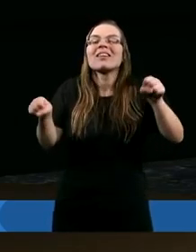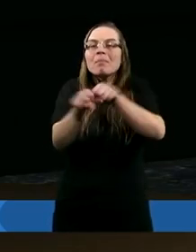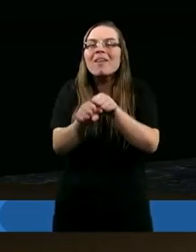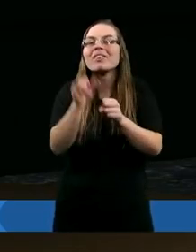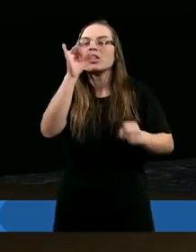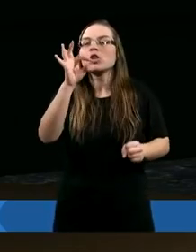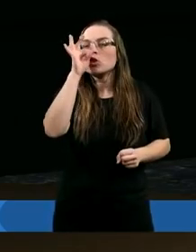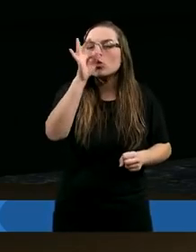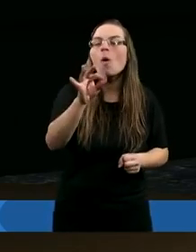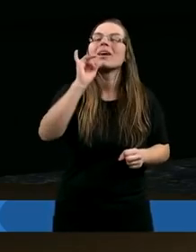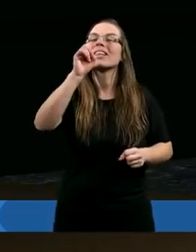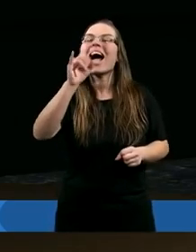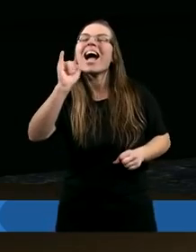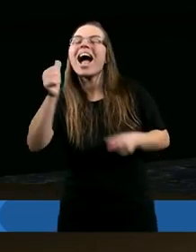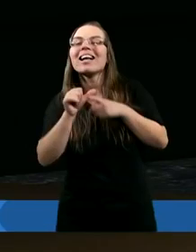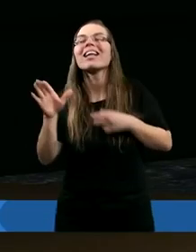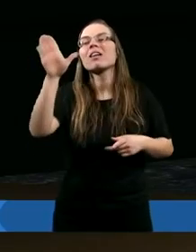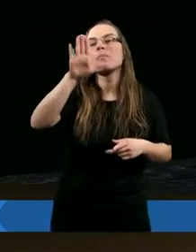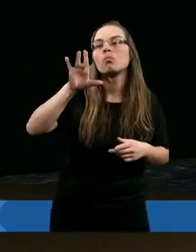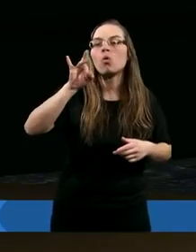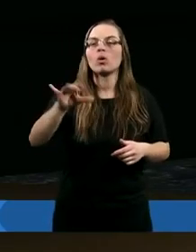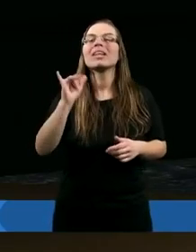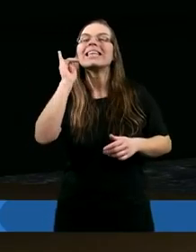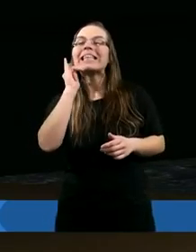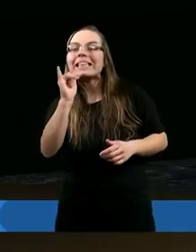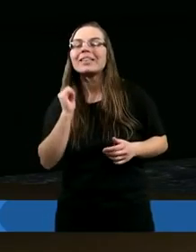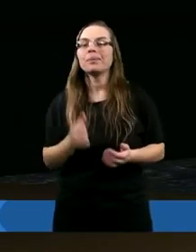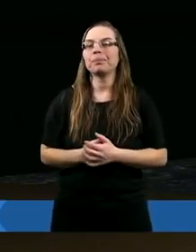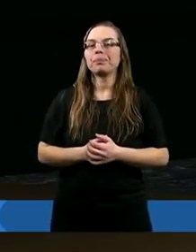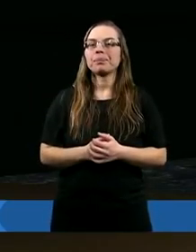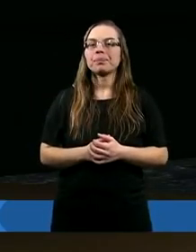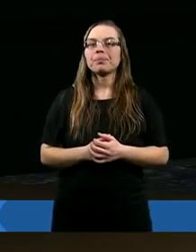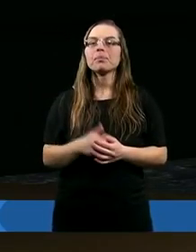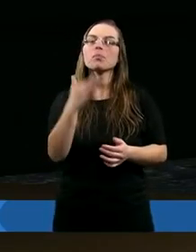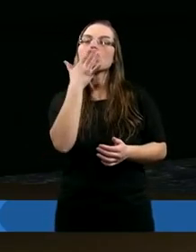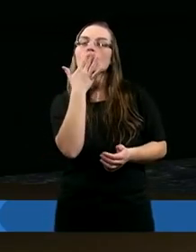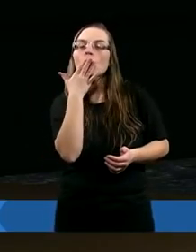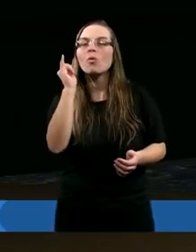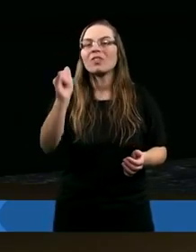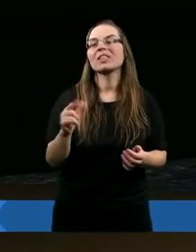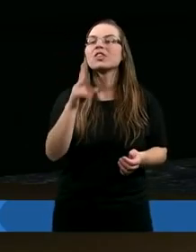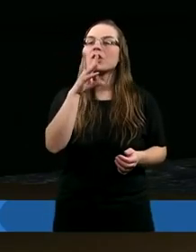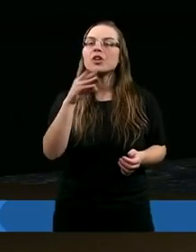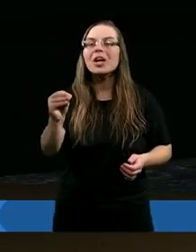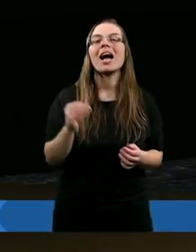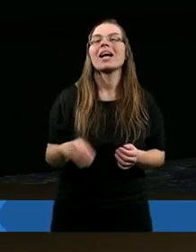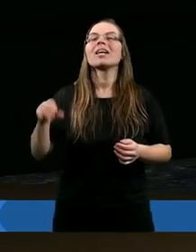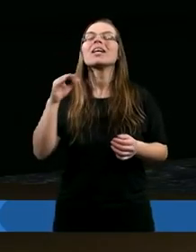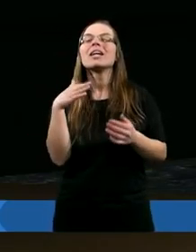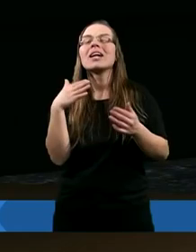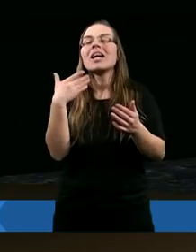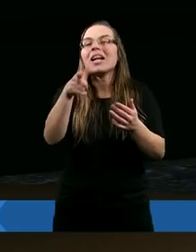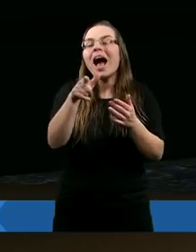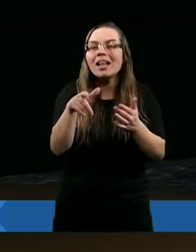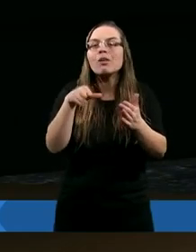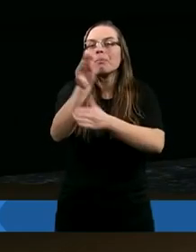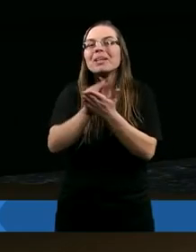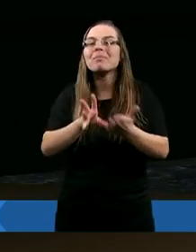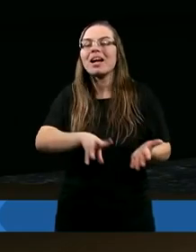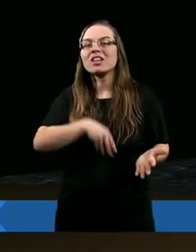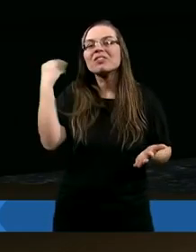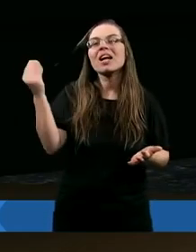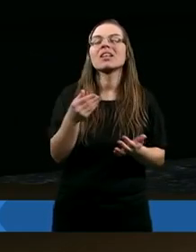sprawiedliwy, i dobry, takim, jakim jest Bóg. I mówi, że bez tego Pisma